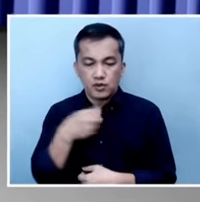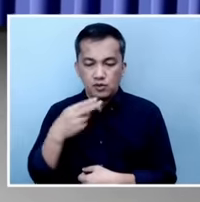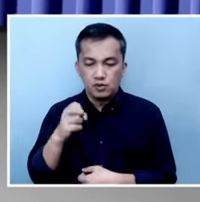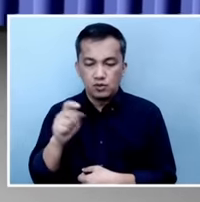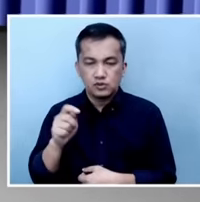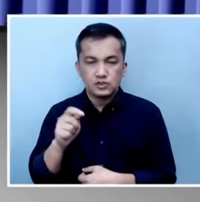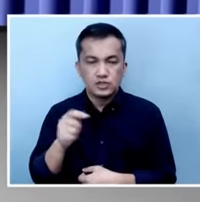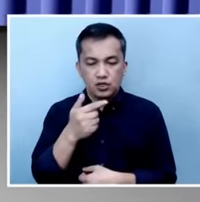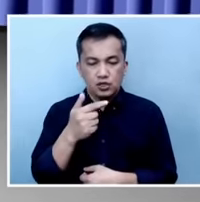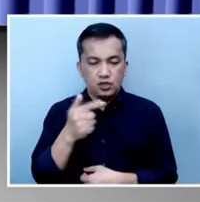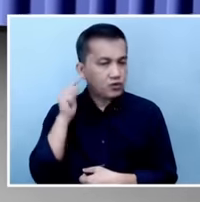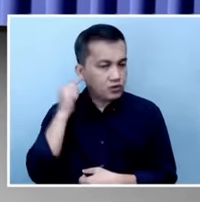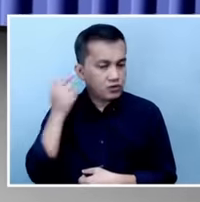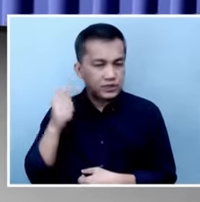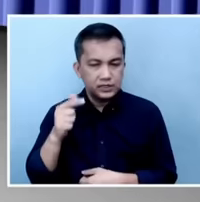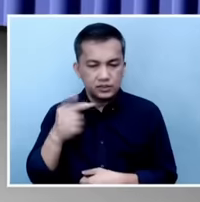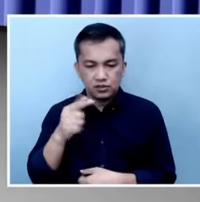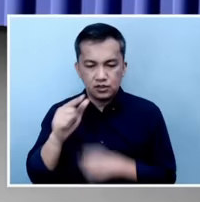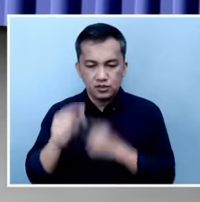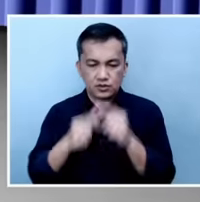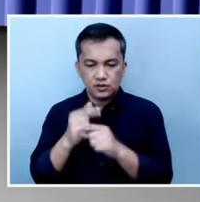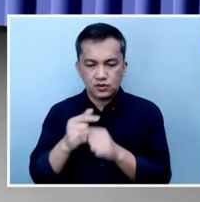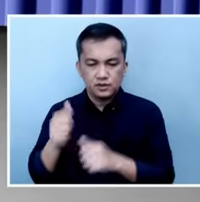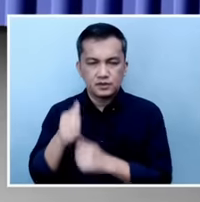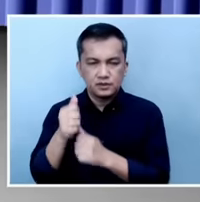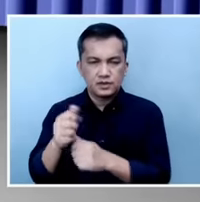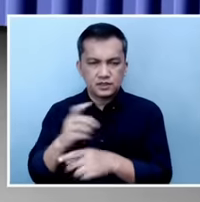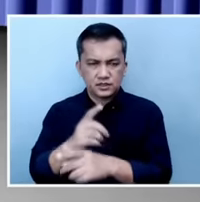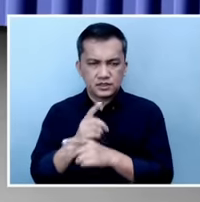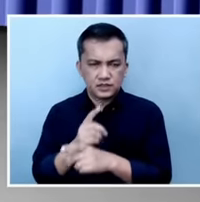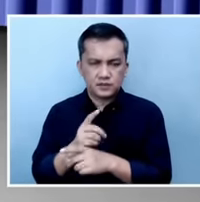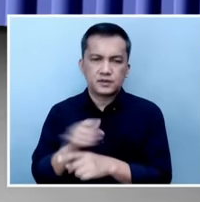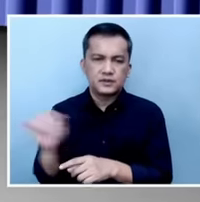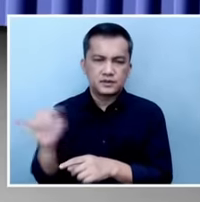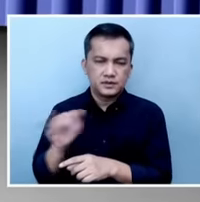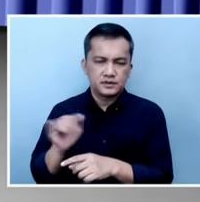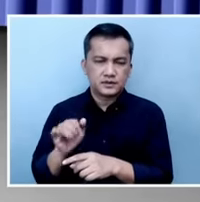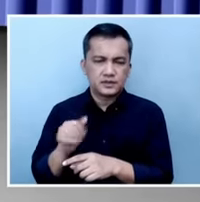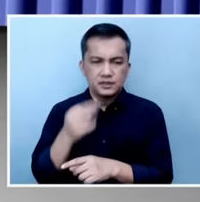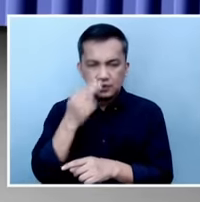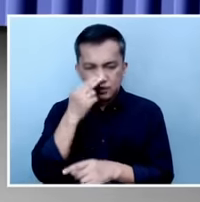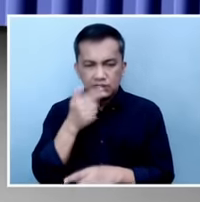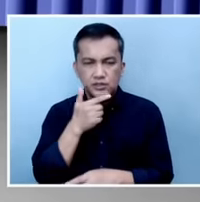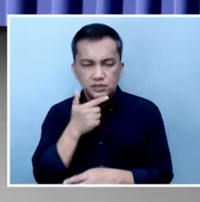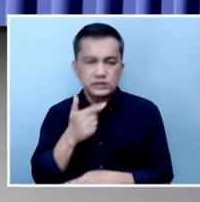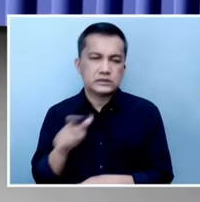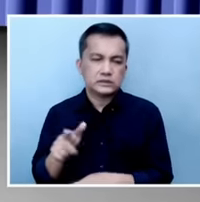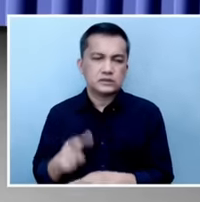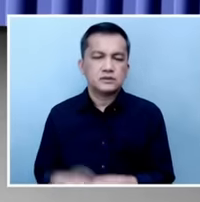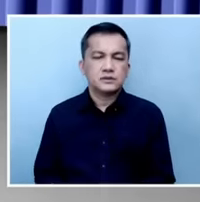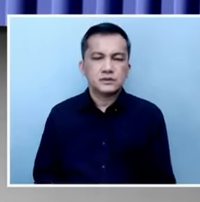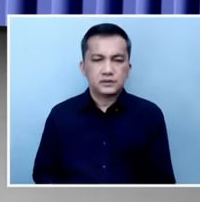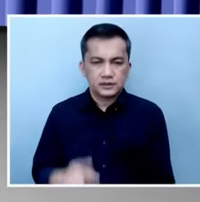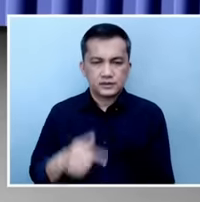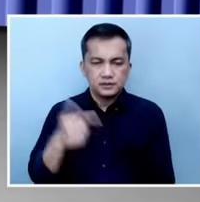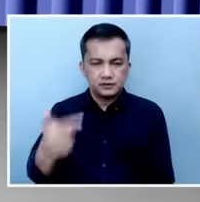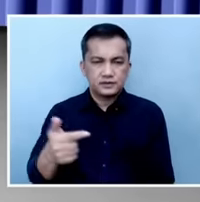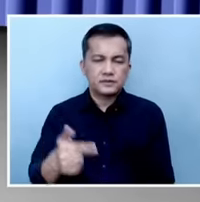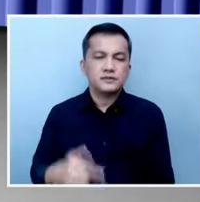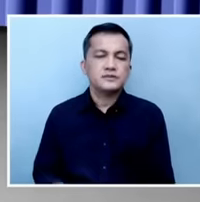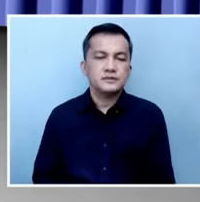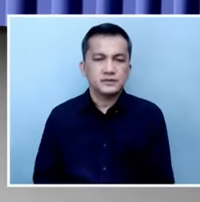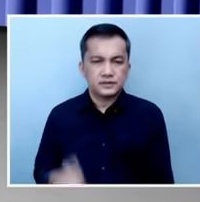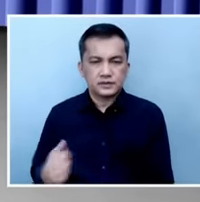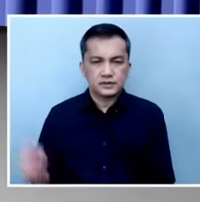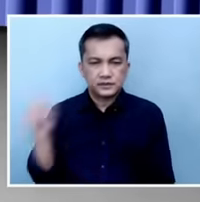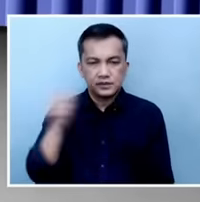Awards. Dinepensa naman siya ng mga kapwa stand-up comedian. Nagpapatrol ABS-CBN North America News Bureau Chief